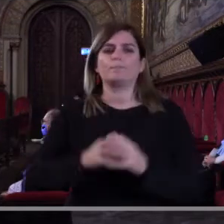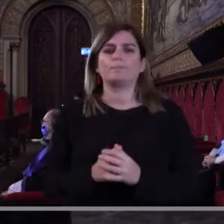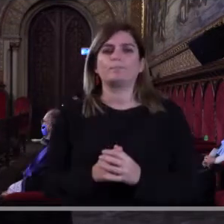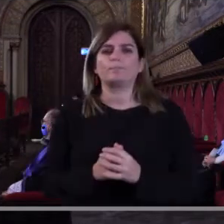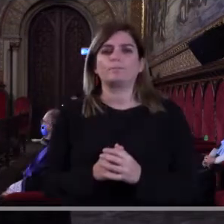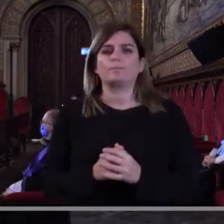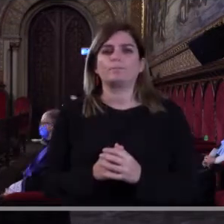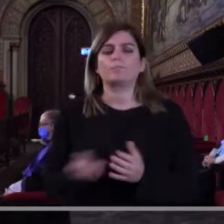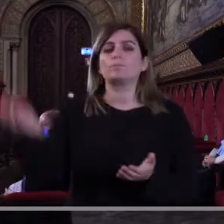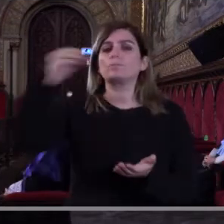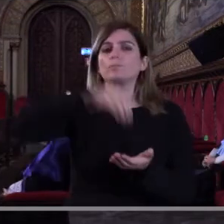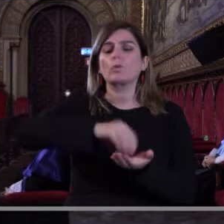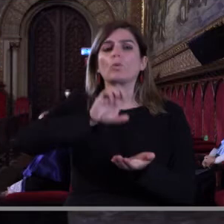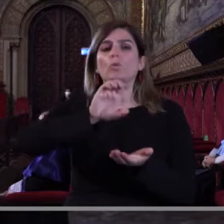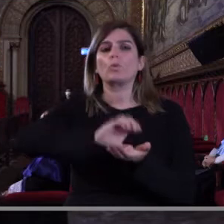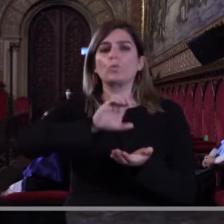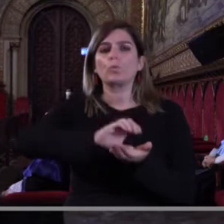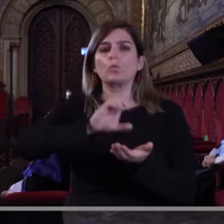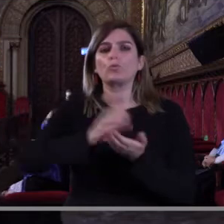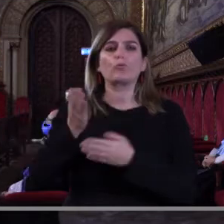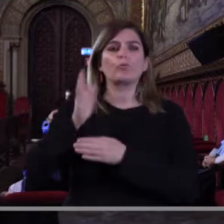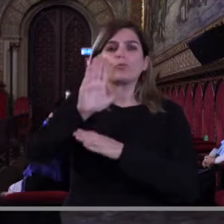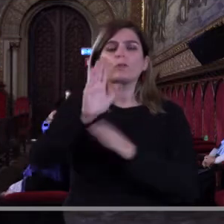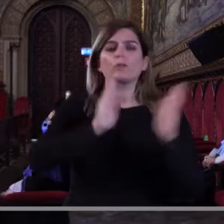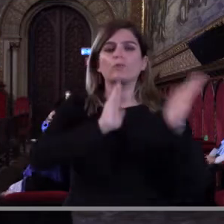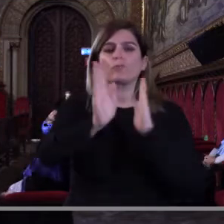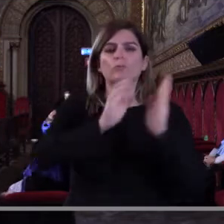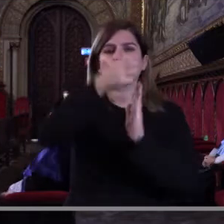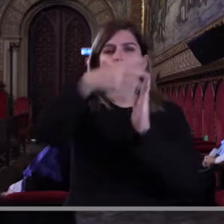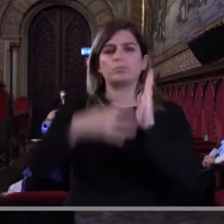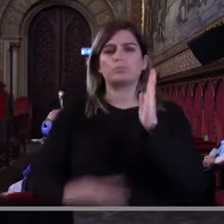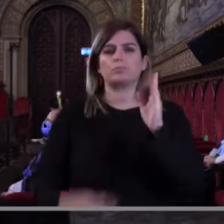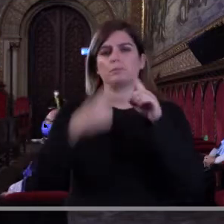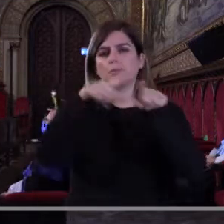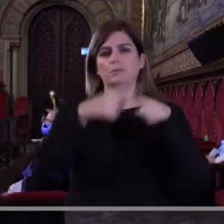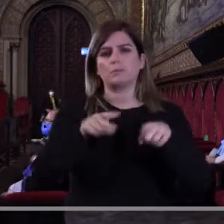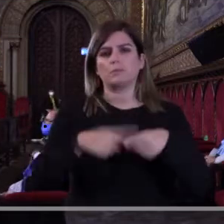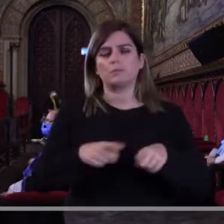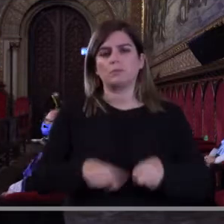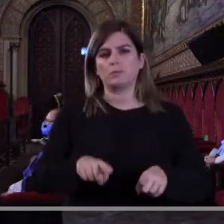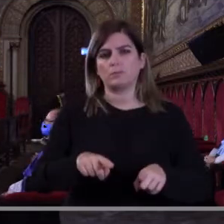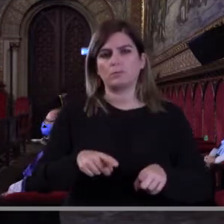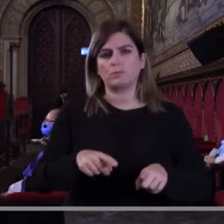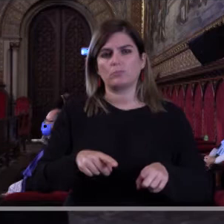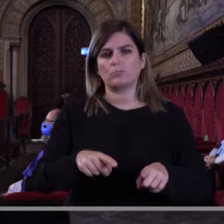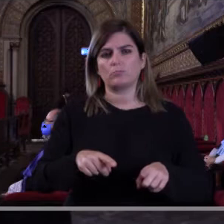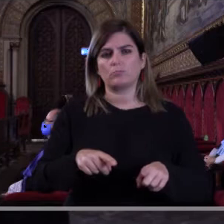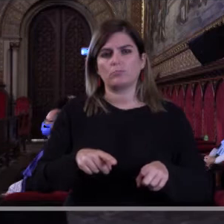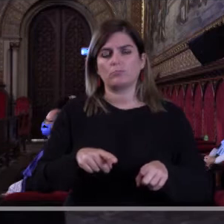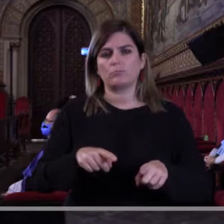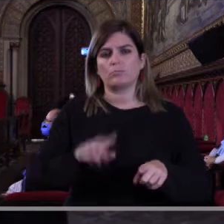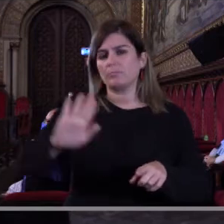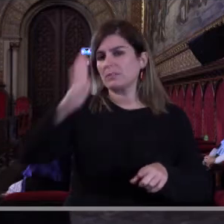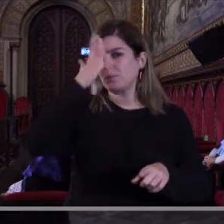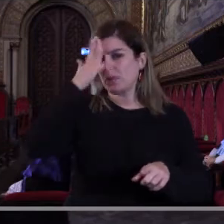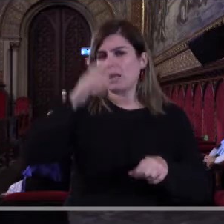curs més, l'extensa oferta formativa de la Universitat de Barcelona, basada en la qualitat i la innovació, ha